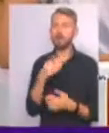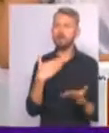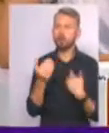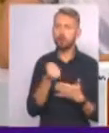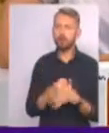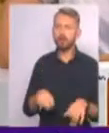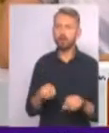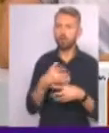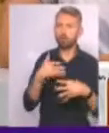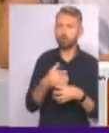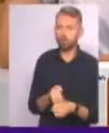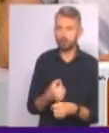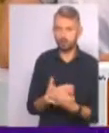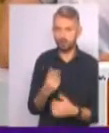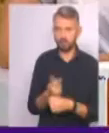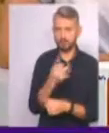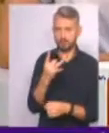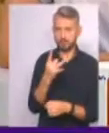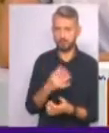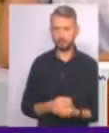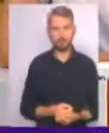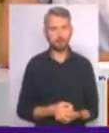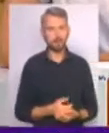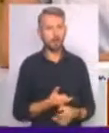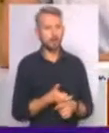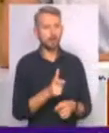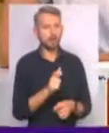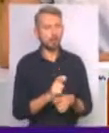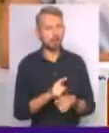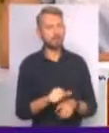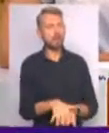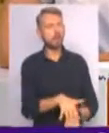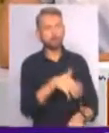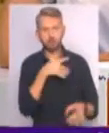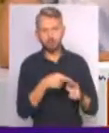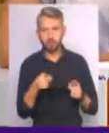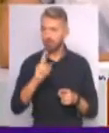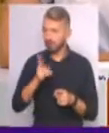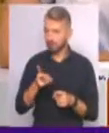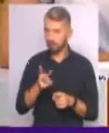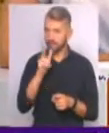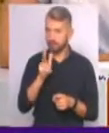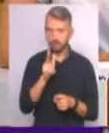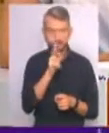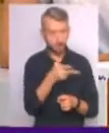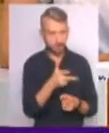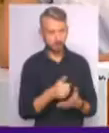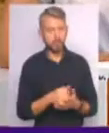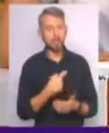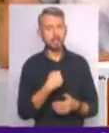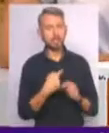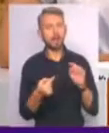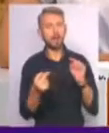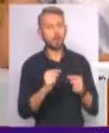до такого схуднення, ну, майже вдвічі? Ну, достатньо за довгий період. Два роки. Я, три, так, три роки, так. Да. Да. Я